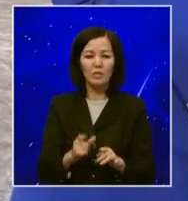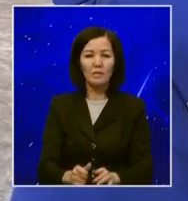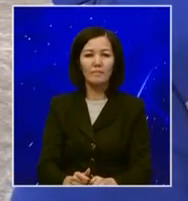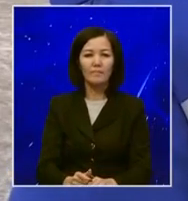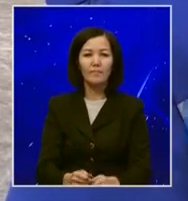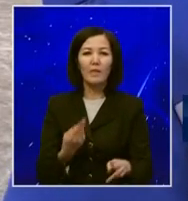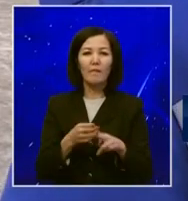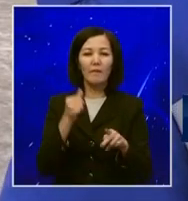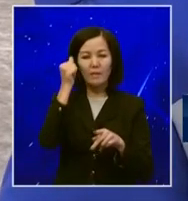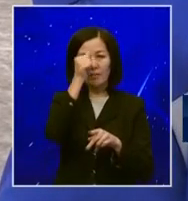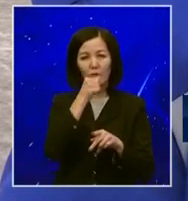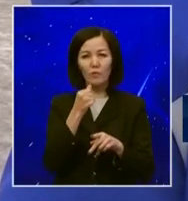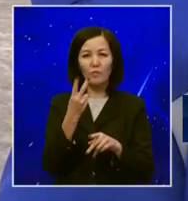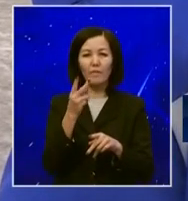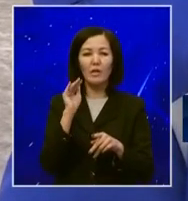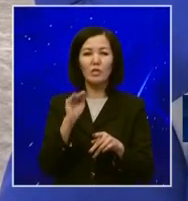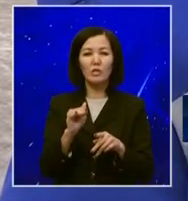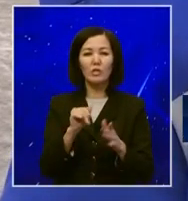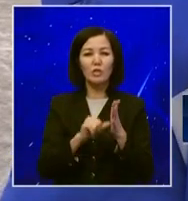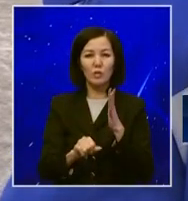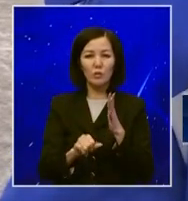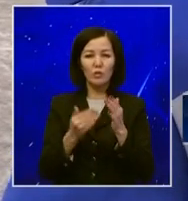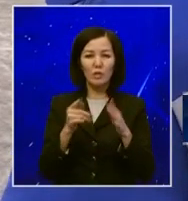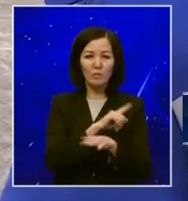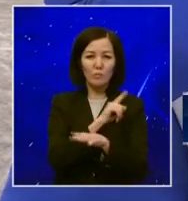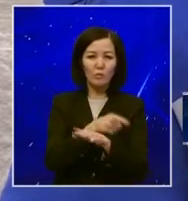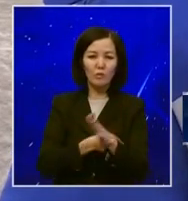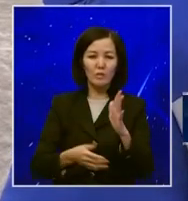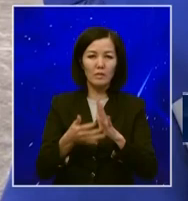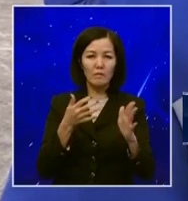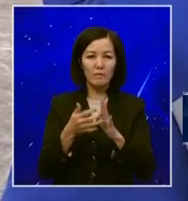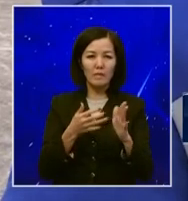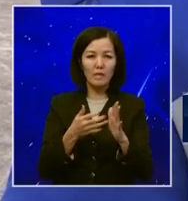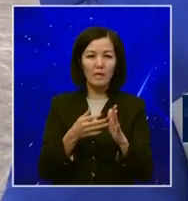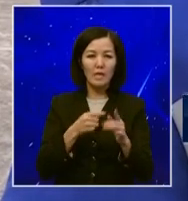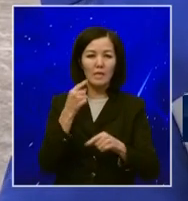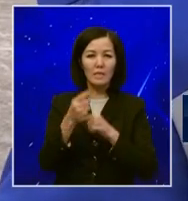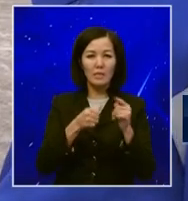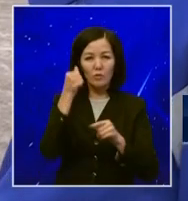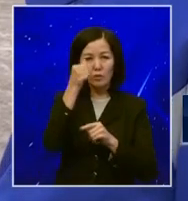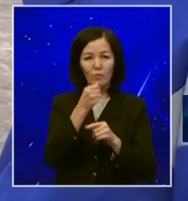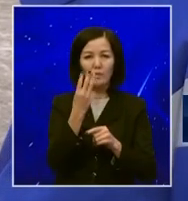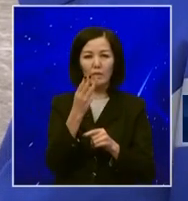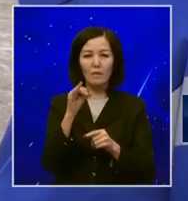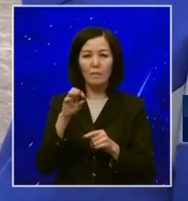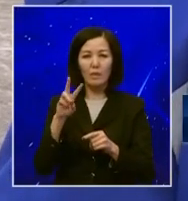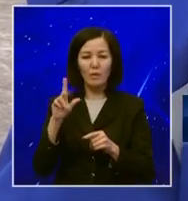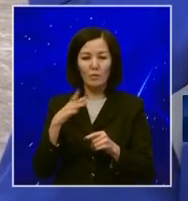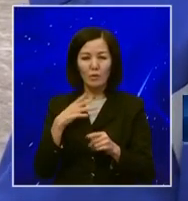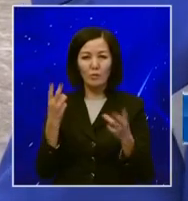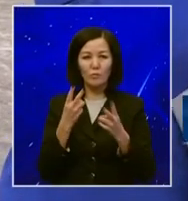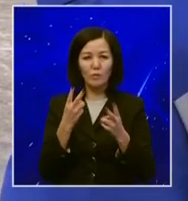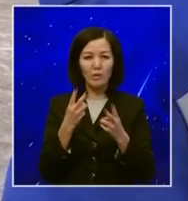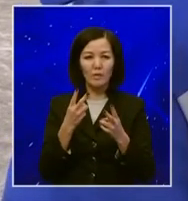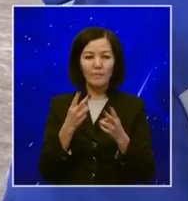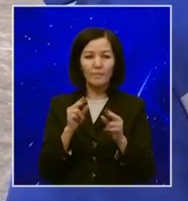этом году делаем 2600, у нас уже мощностей не хватает, и мы сейчас закупаем новое оборудование, чтобы в следующем году уйти на 3 миллиона. И это вообще